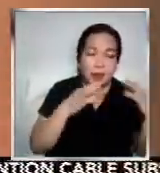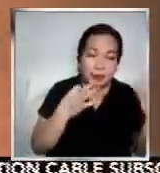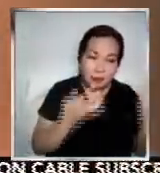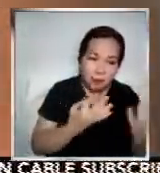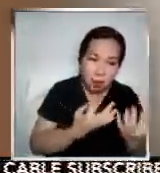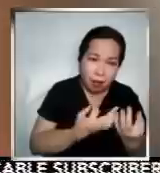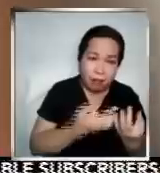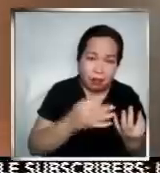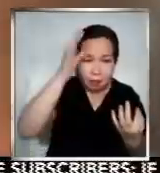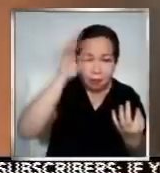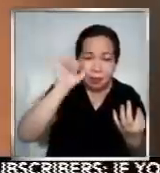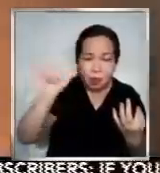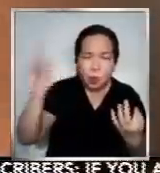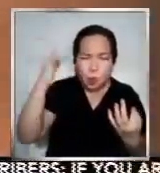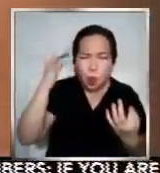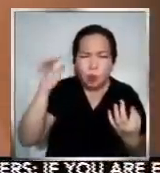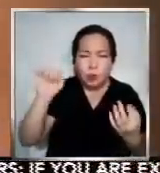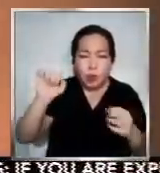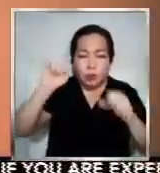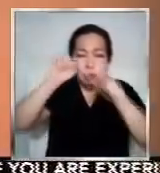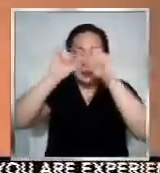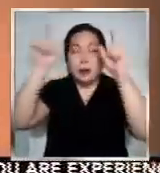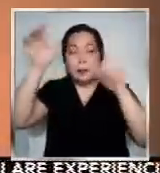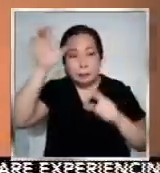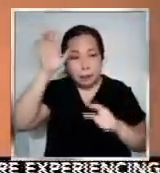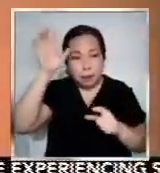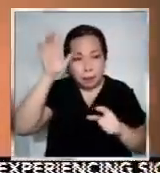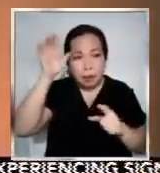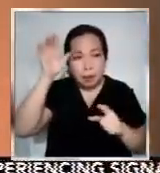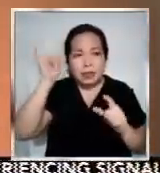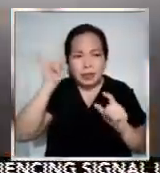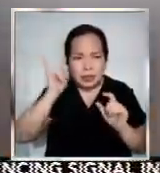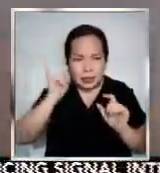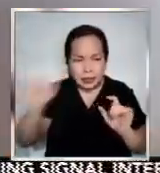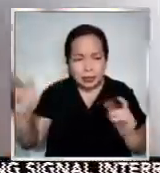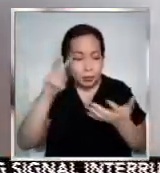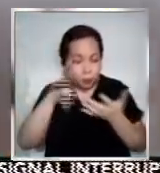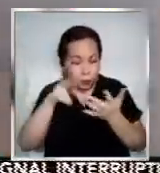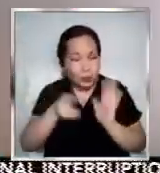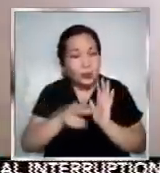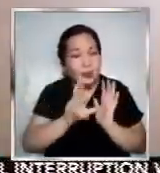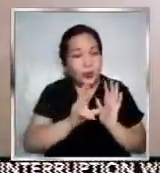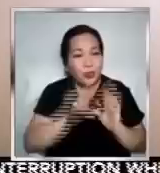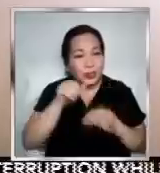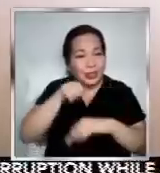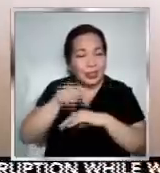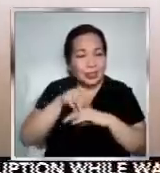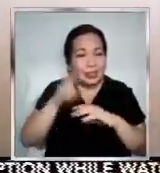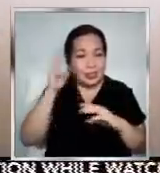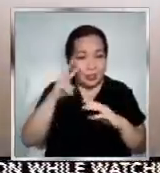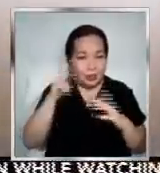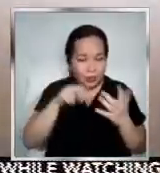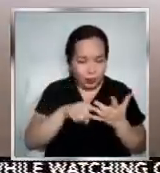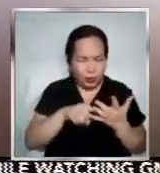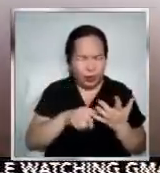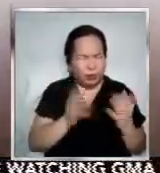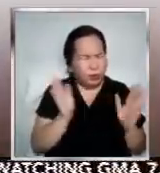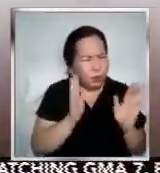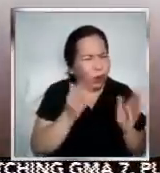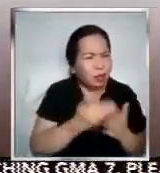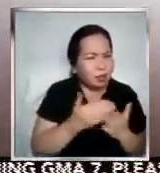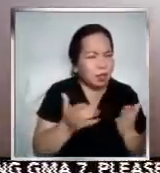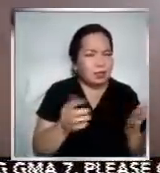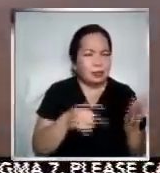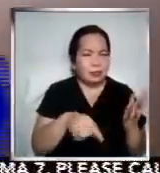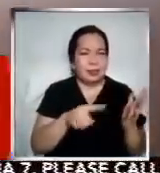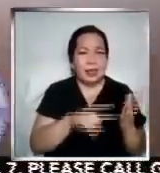niya, nakasama pa rin namin siya everyday. Kahit mga simpleng bagay, binibigyan nila ng updates ang